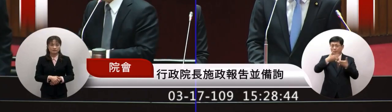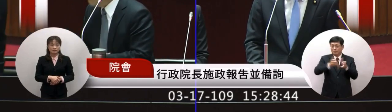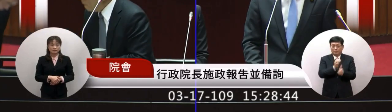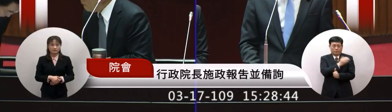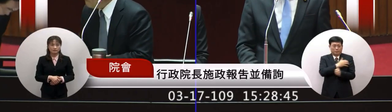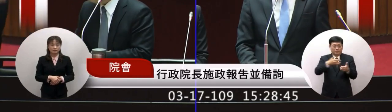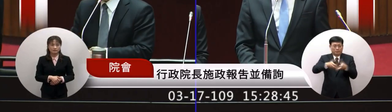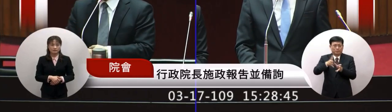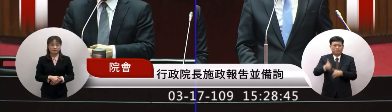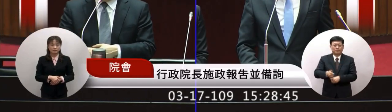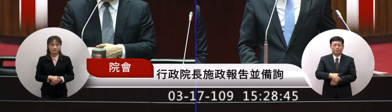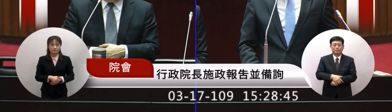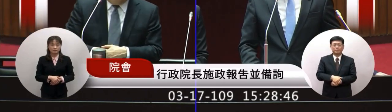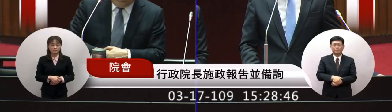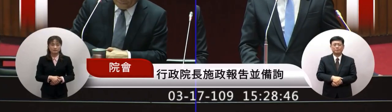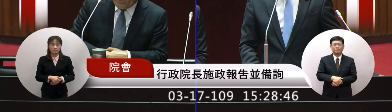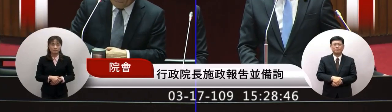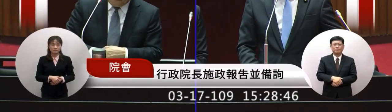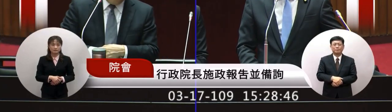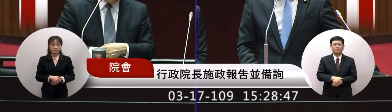长。